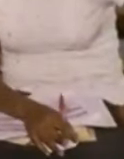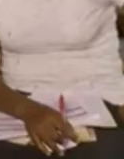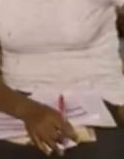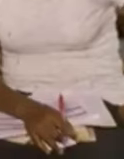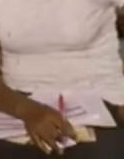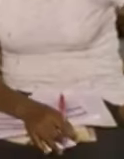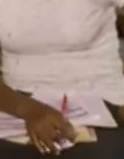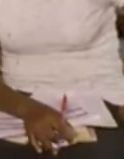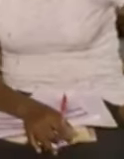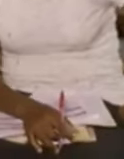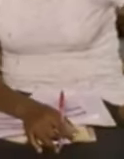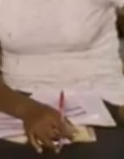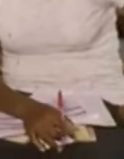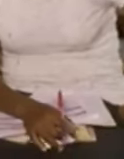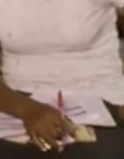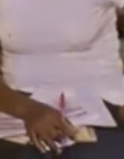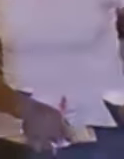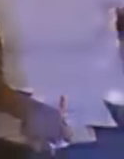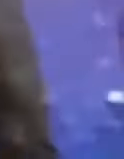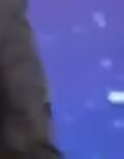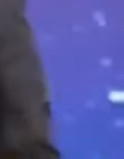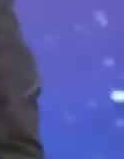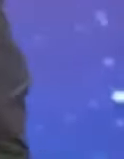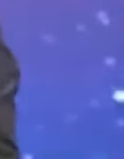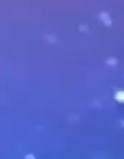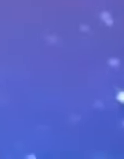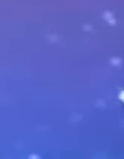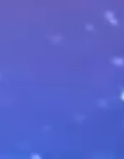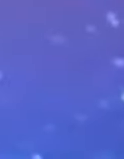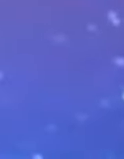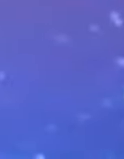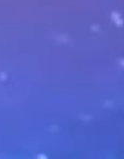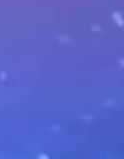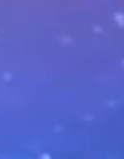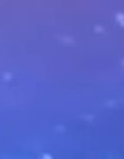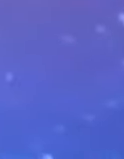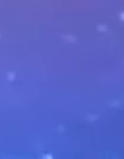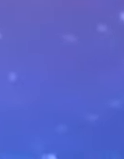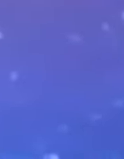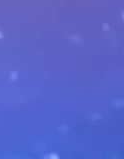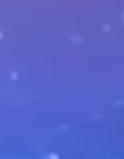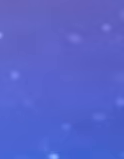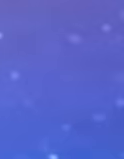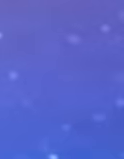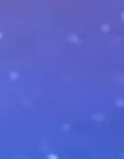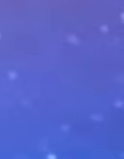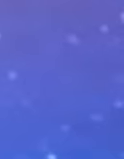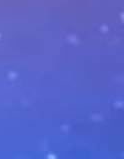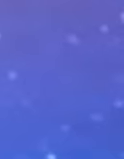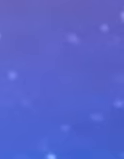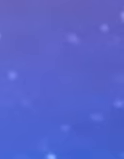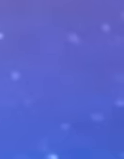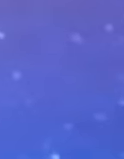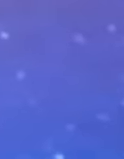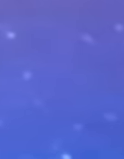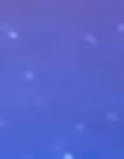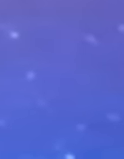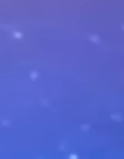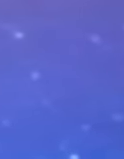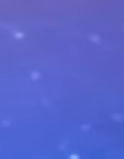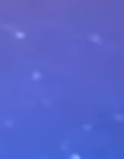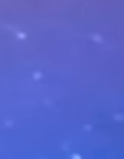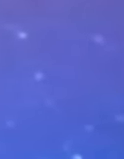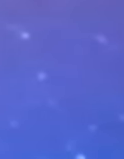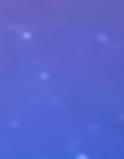quand nous verrons le changement nous verrons la grâce de Dieu la bonté de Dieu quand lorsqu'il fut arrivé et qu'il